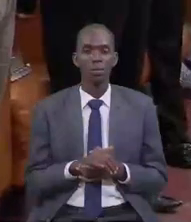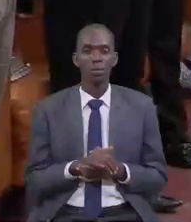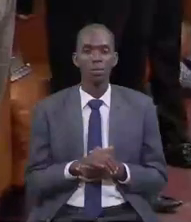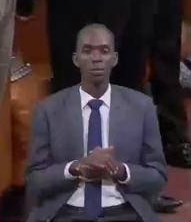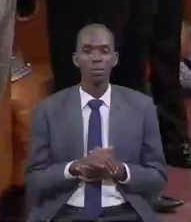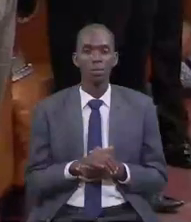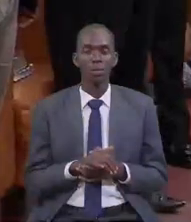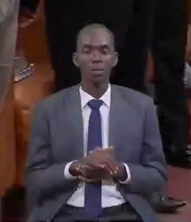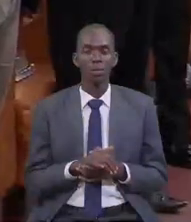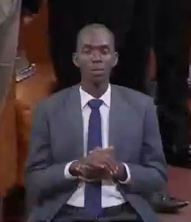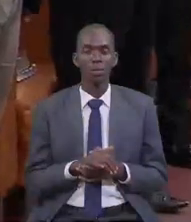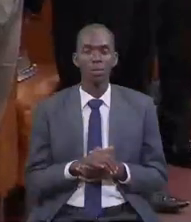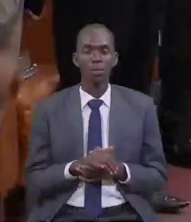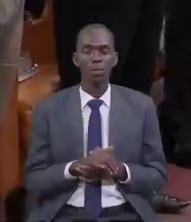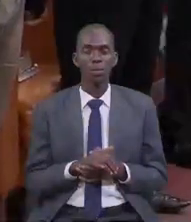les femmes,